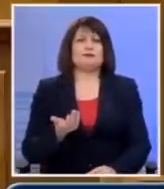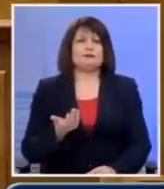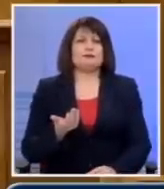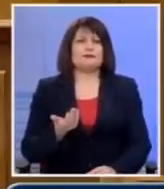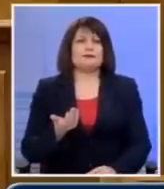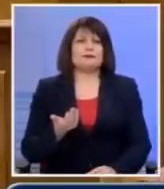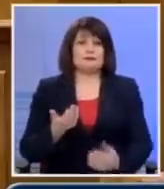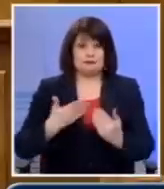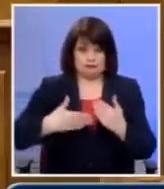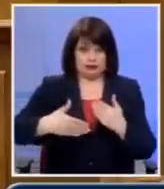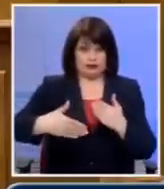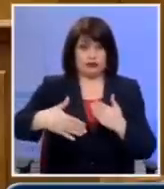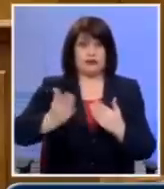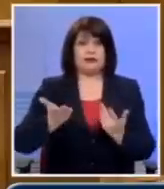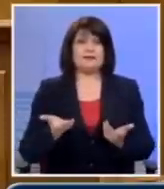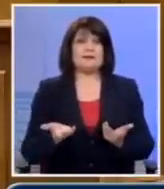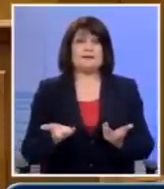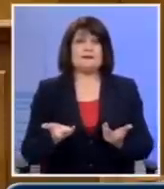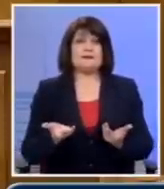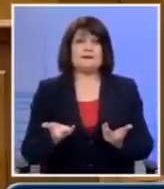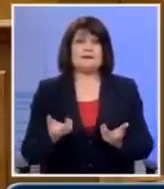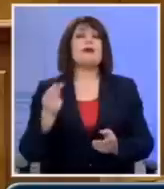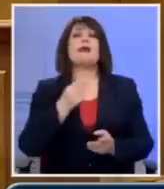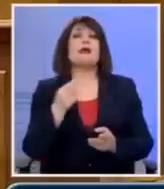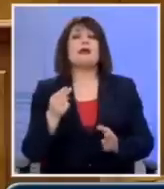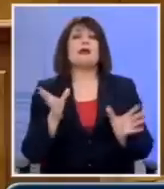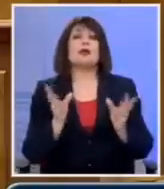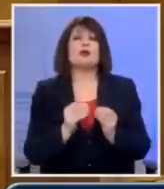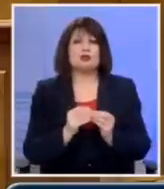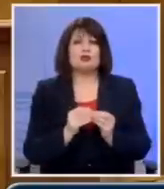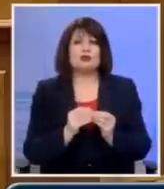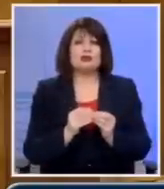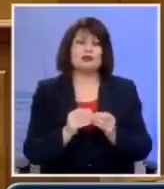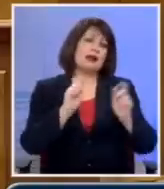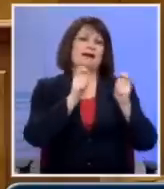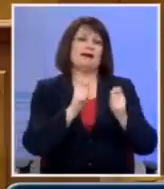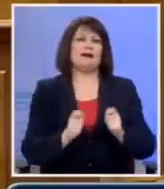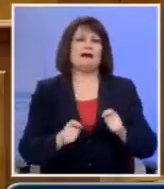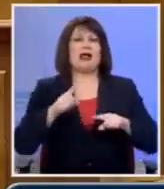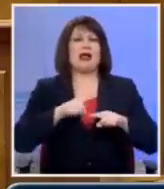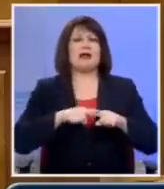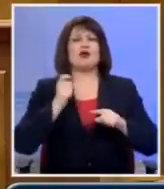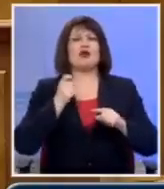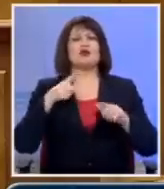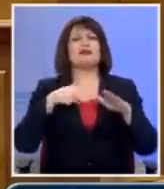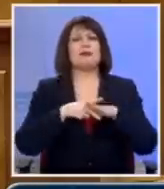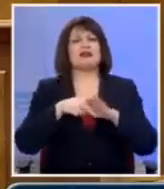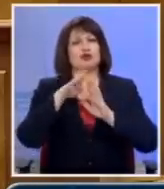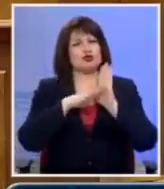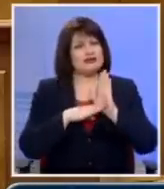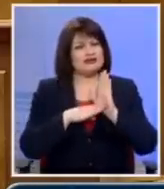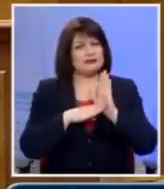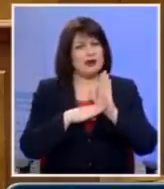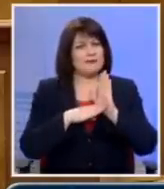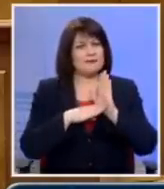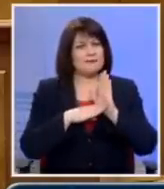για τις επόμενες περιόδους? Το θέμα της αναδιάρθρωσης του ελληνικού τραπεζικού συστήματος